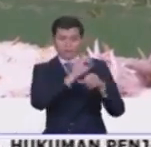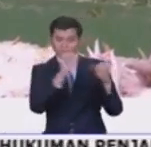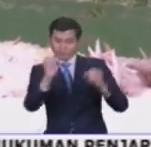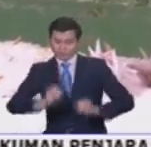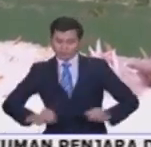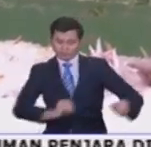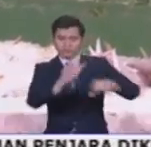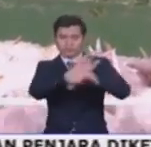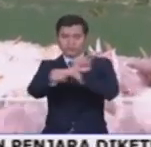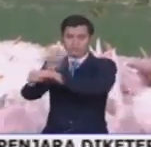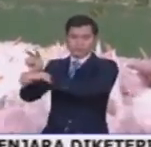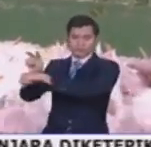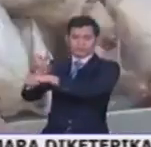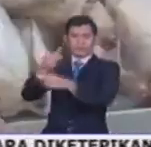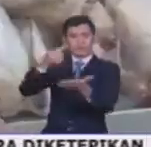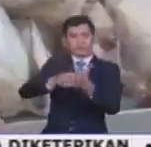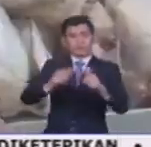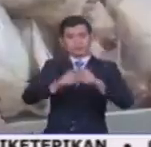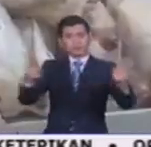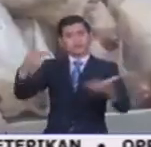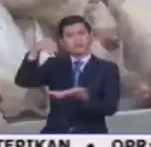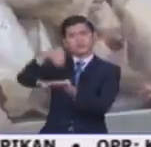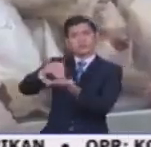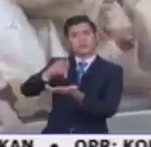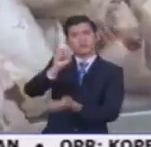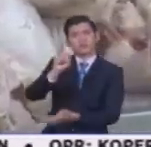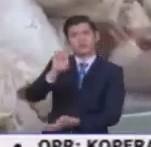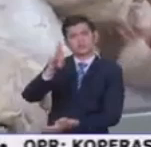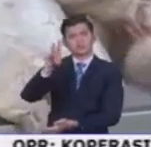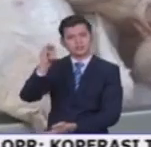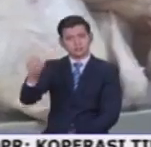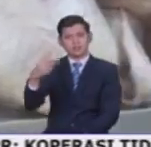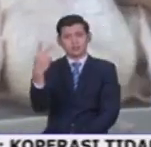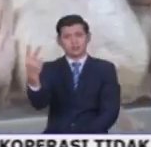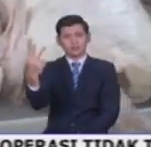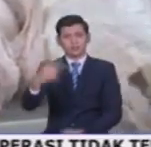di sebuah pasar raya di Seremban 2.